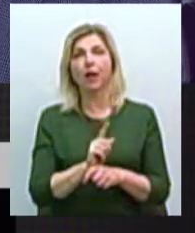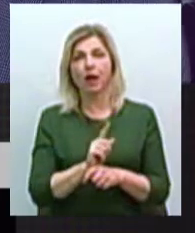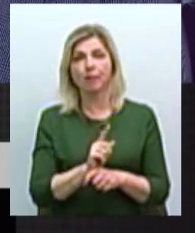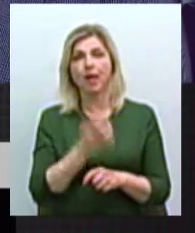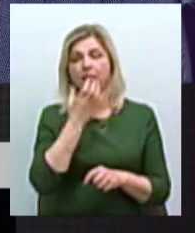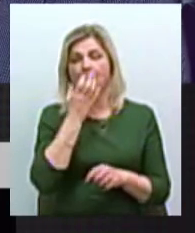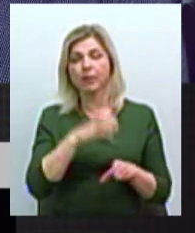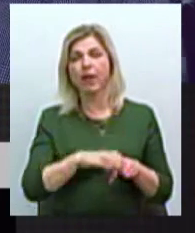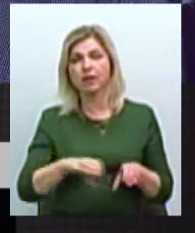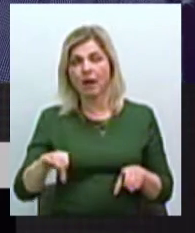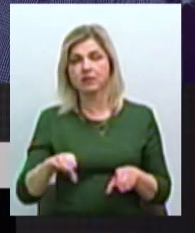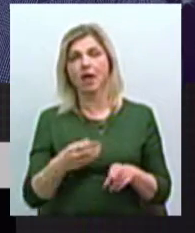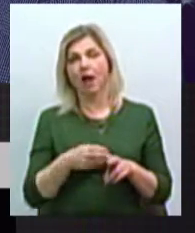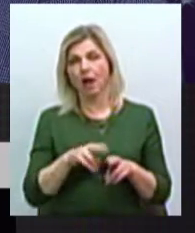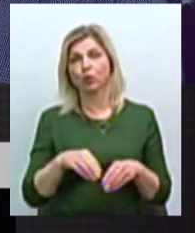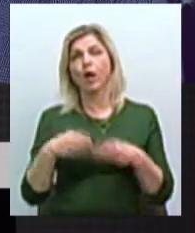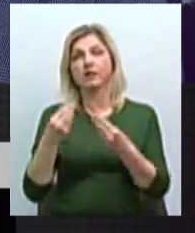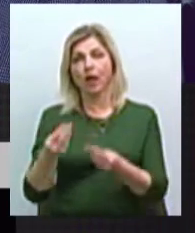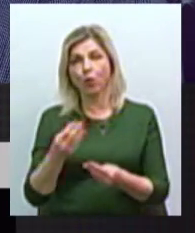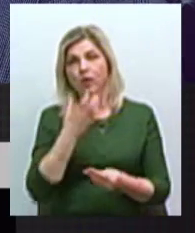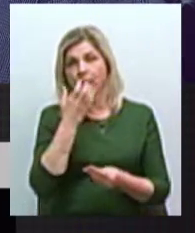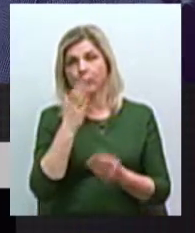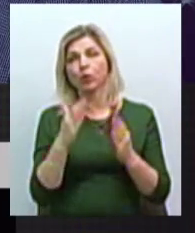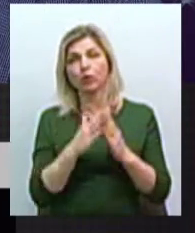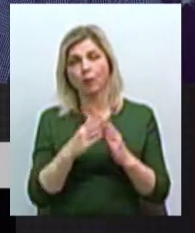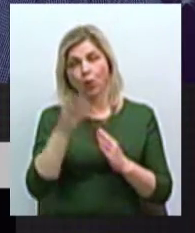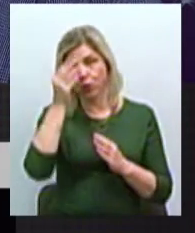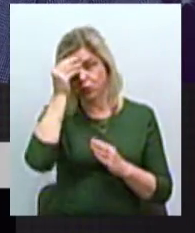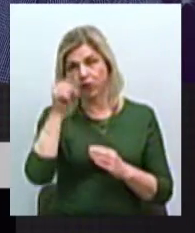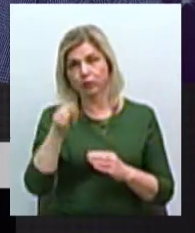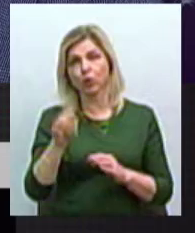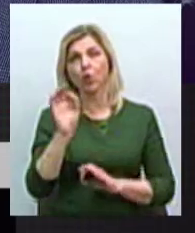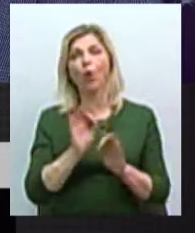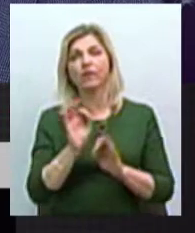теплотрасс, которые подводят тепло к зданиям, учитывают ли они вот тот коэффициент